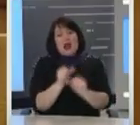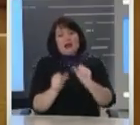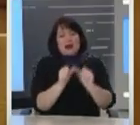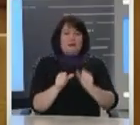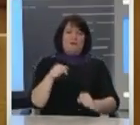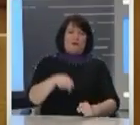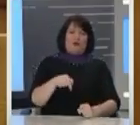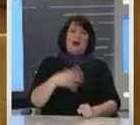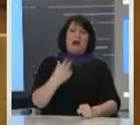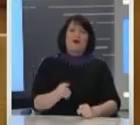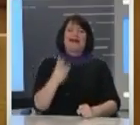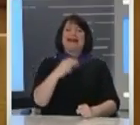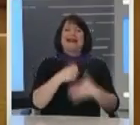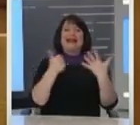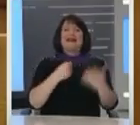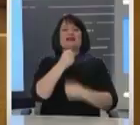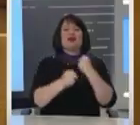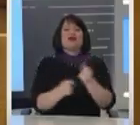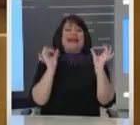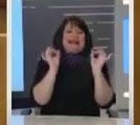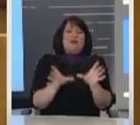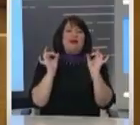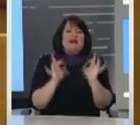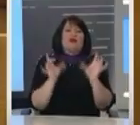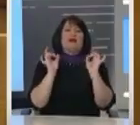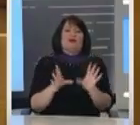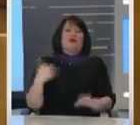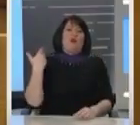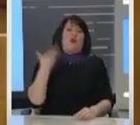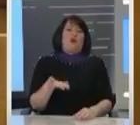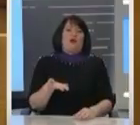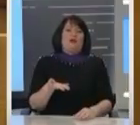όμως έχουμε 36 χρόνια απραξίας.